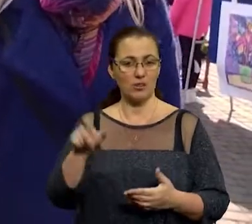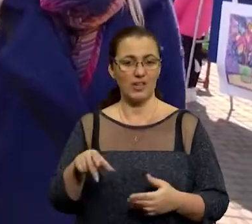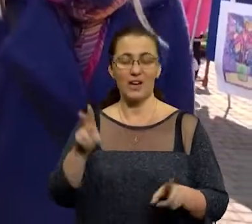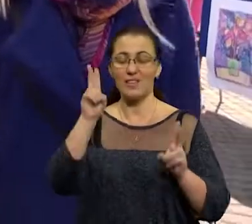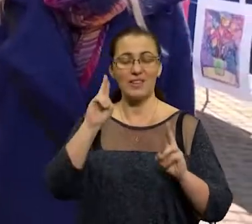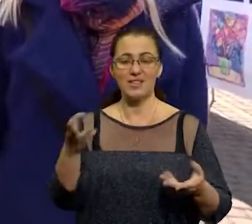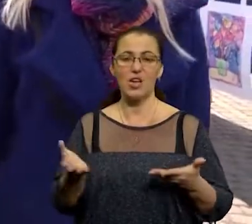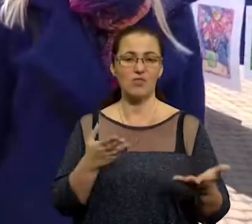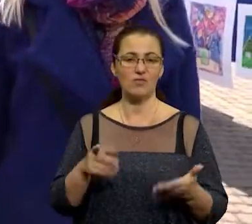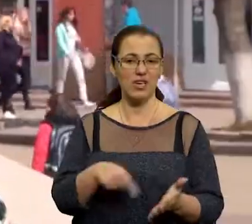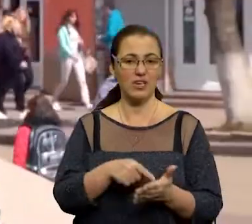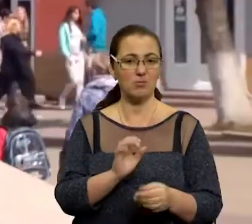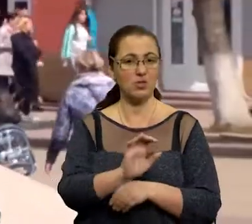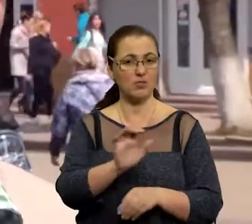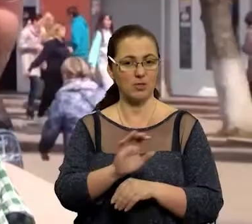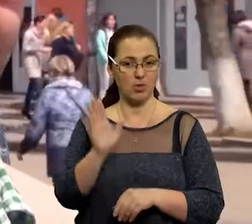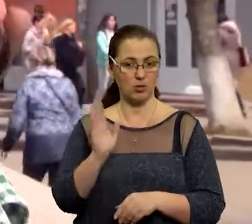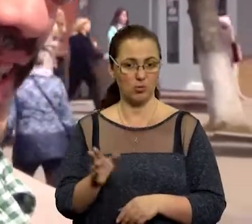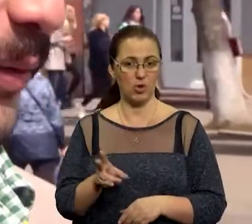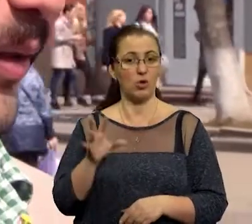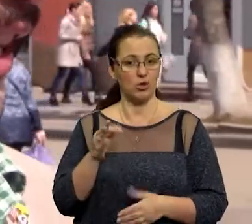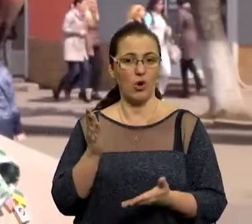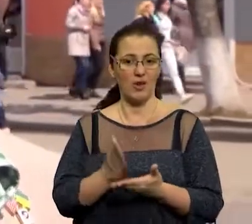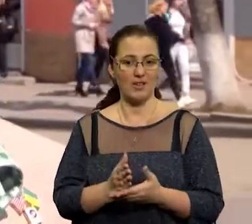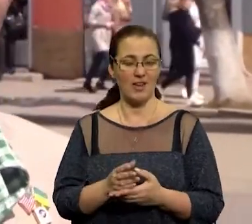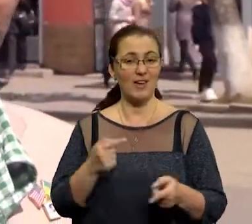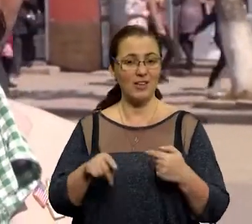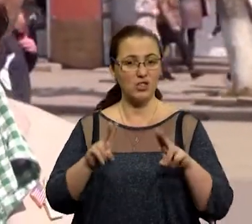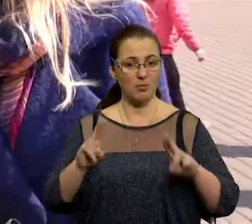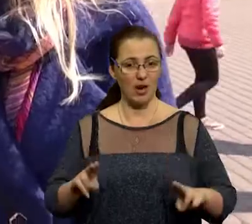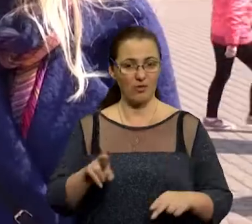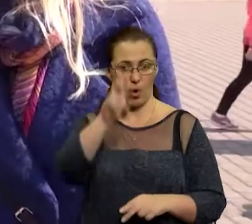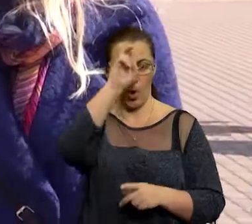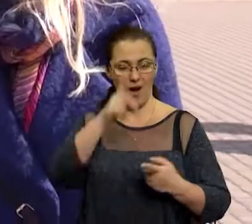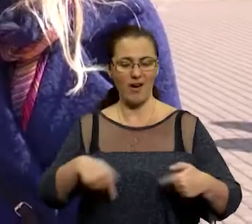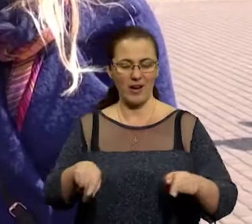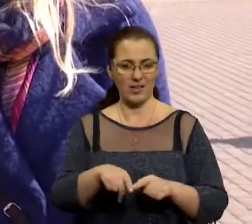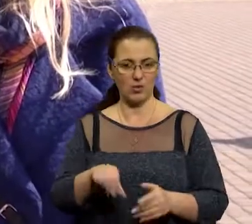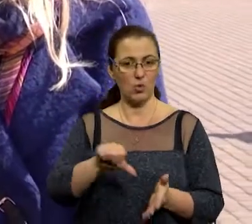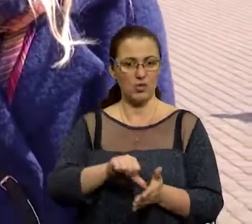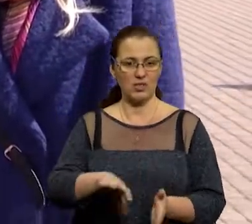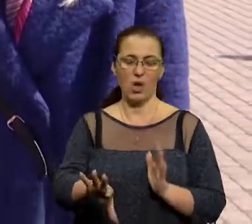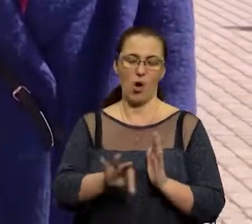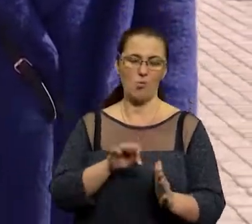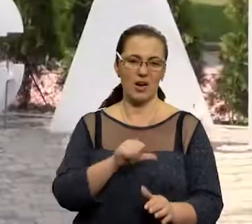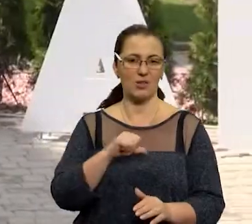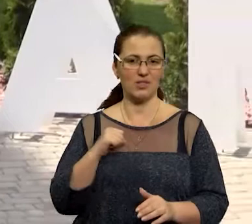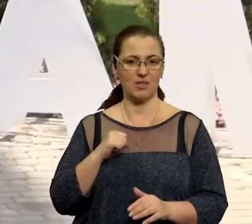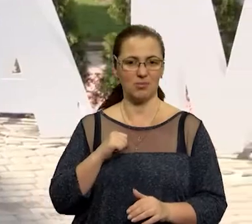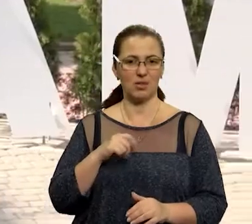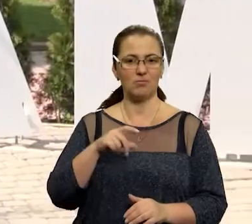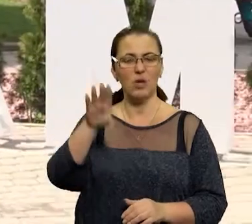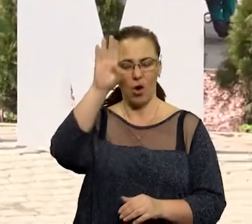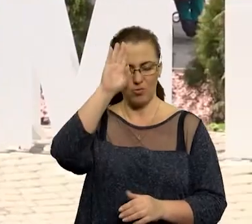яке місто їх відправлятимуть. Втім, є й інше правило – країну учасники обирають самі. Тож Девід хотів досліджувати